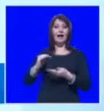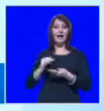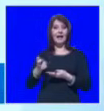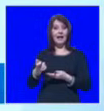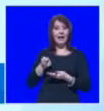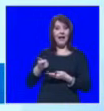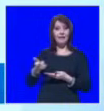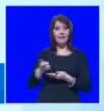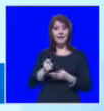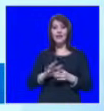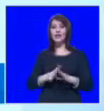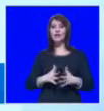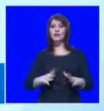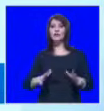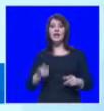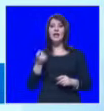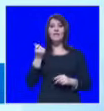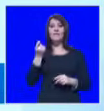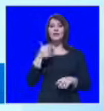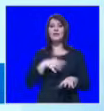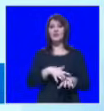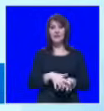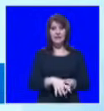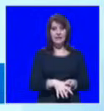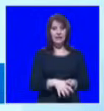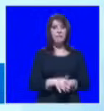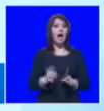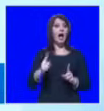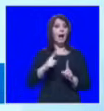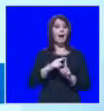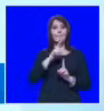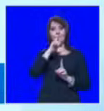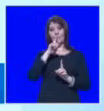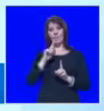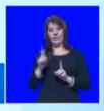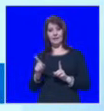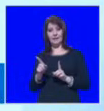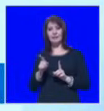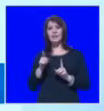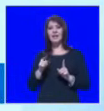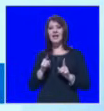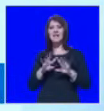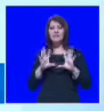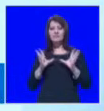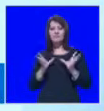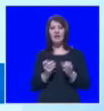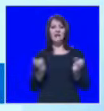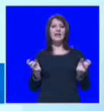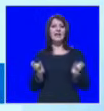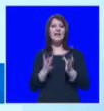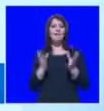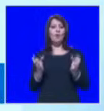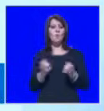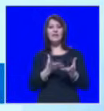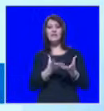и състоянието на цялата финансова система към всеки един момент. На базата на цялата тази информация се взимат решения